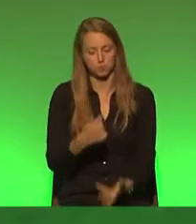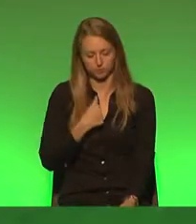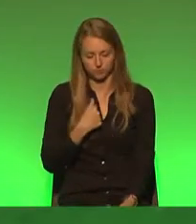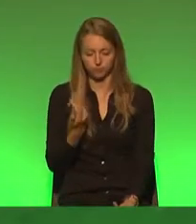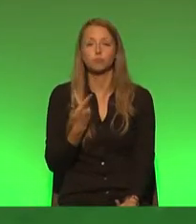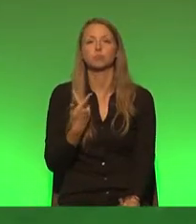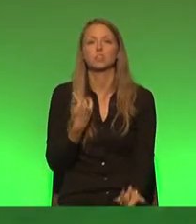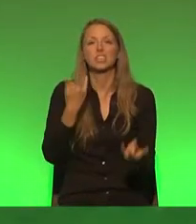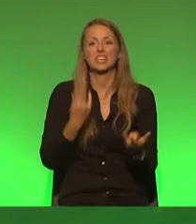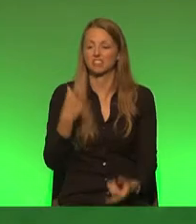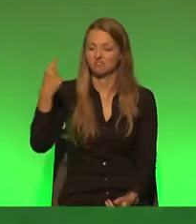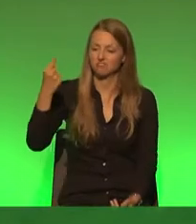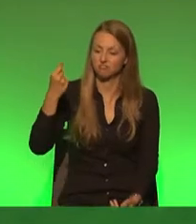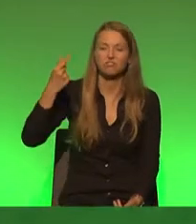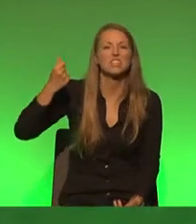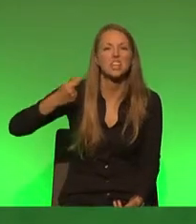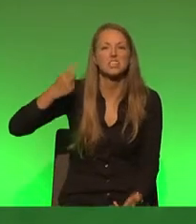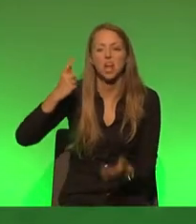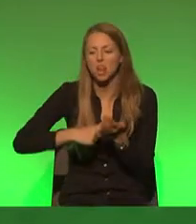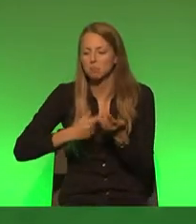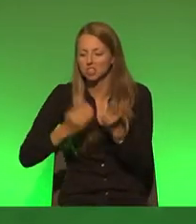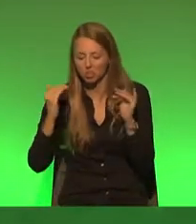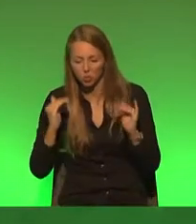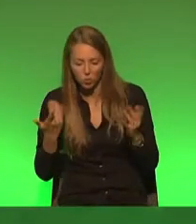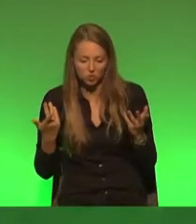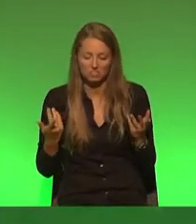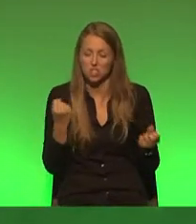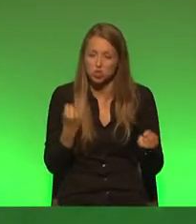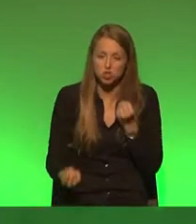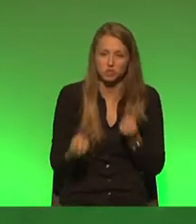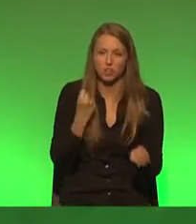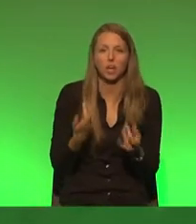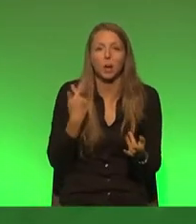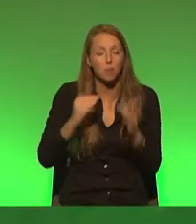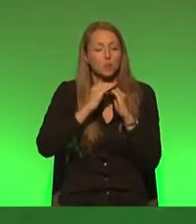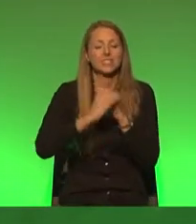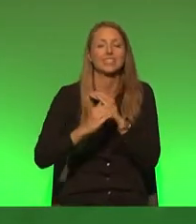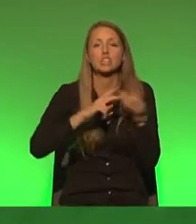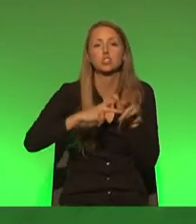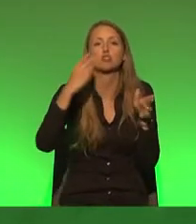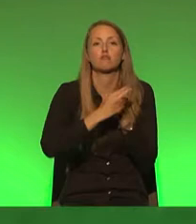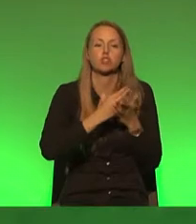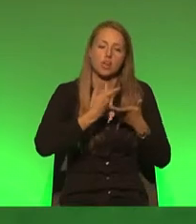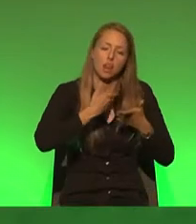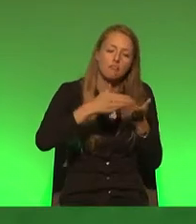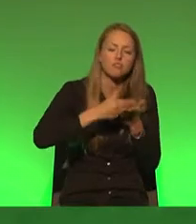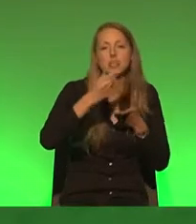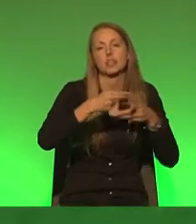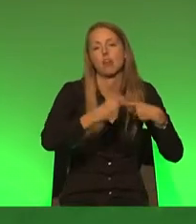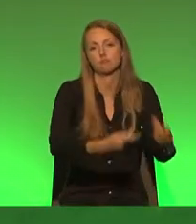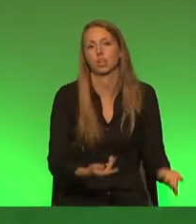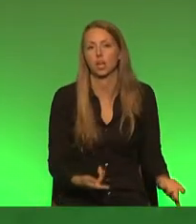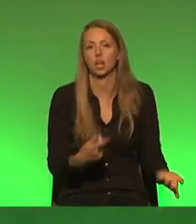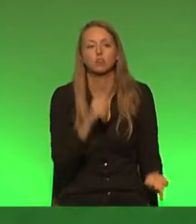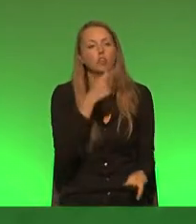den erschwerten finanziellen Bedingungen unsere Landesgeschäftsstelle sichern und weiterentwickeln müssen. Und dass unsere Landesgeschäftsstelle ist nicht nur